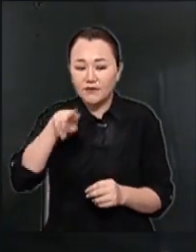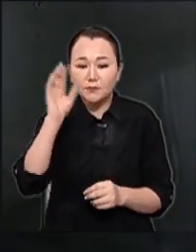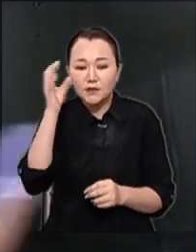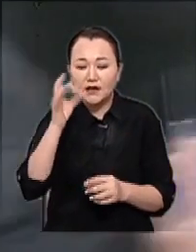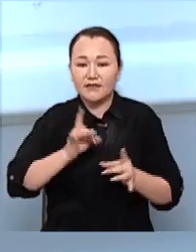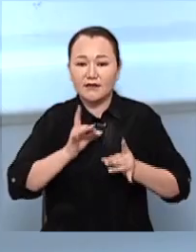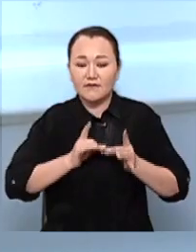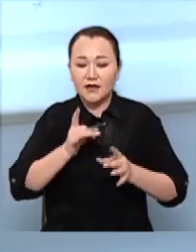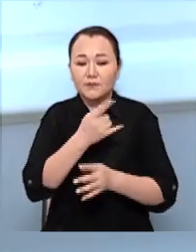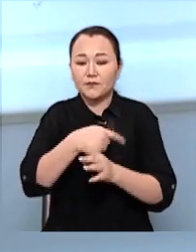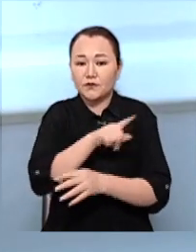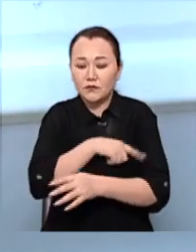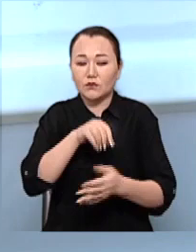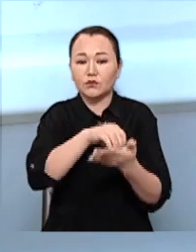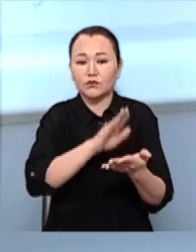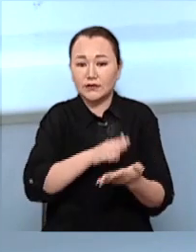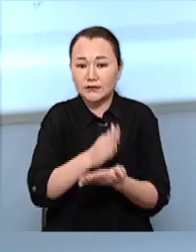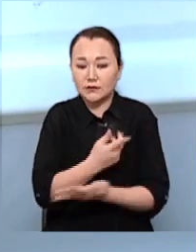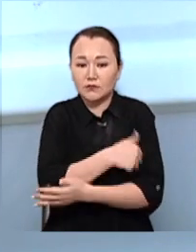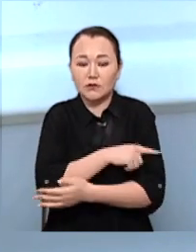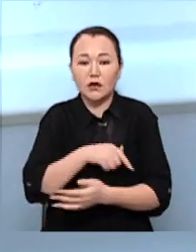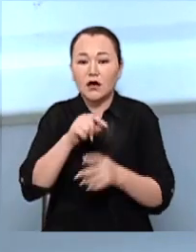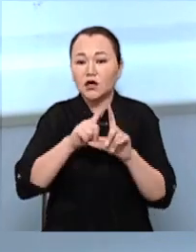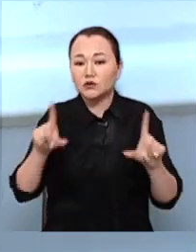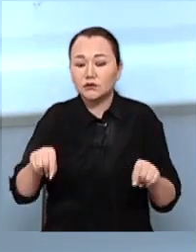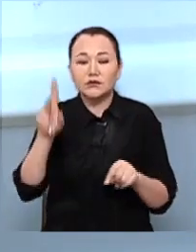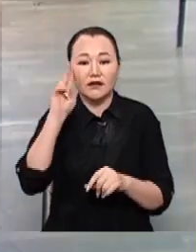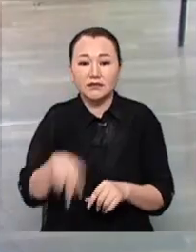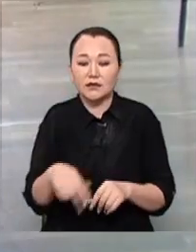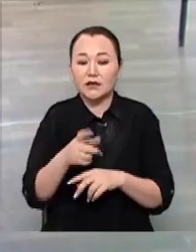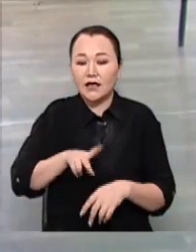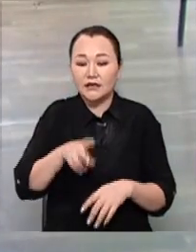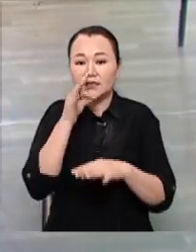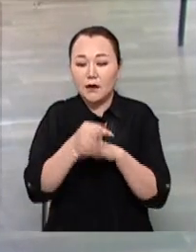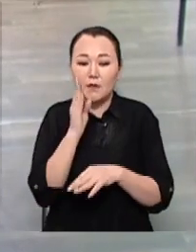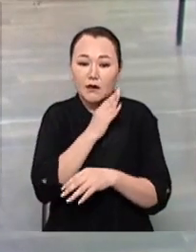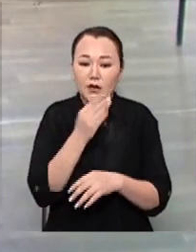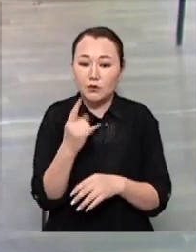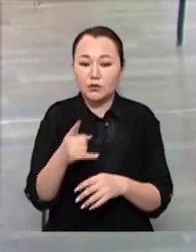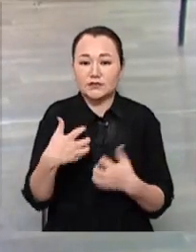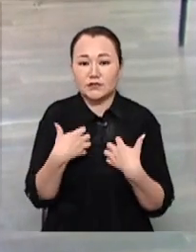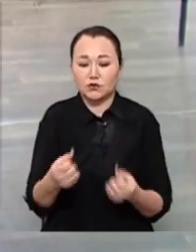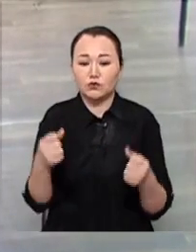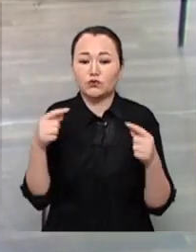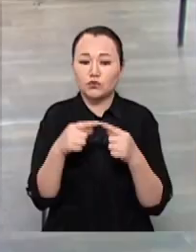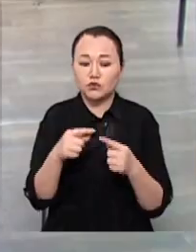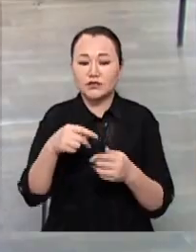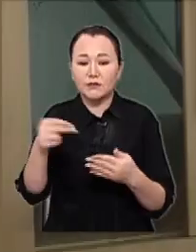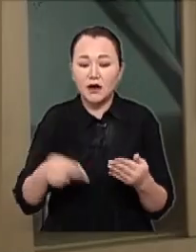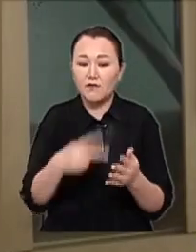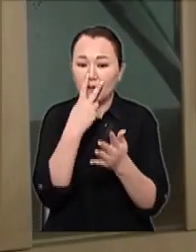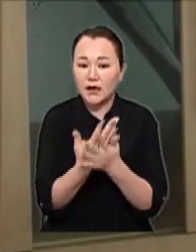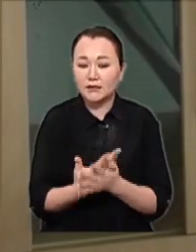психоневрологиялық диспансерде есепте тұрған мектеп басшылығы хабарсыз болыпты. Директордың сөзінше, анасы баласының сау екендігін растайтын анықтаманы